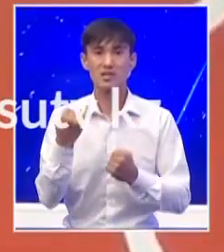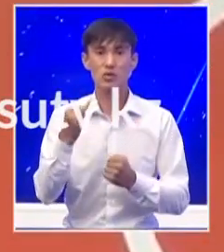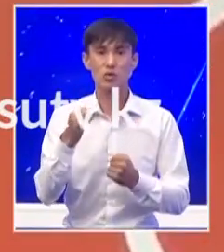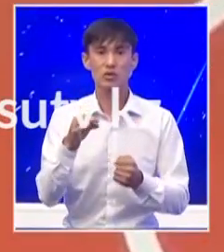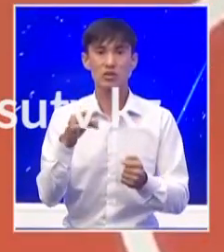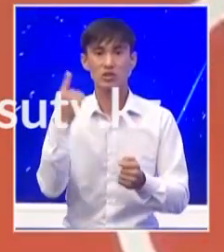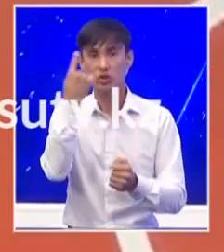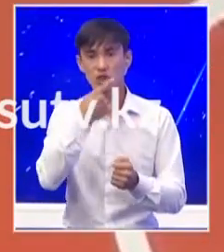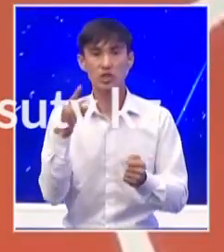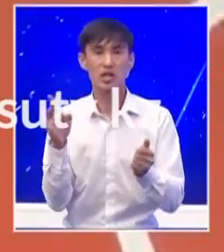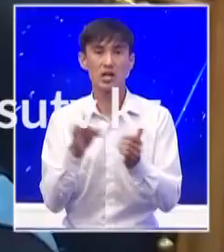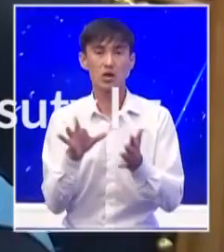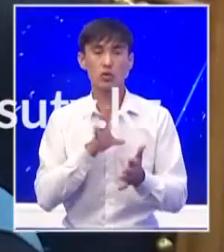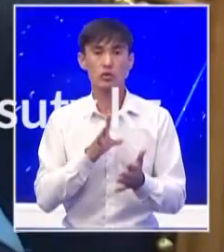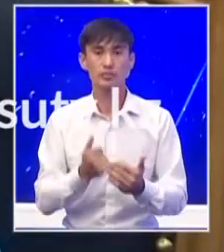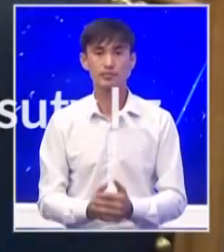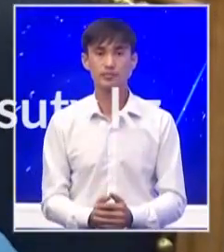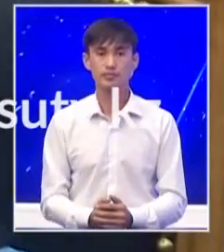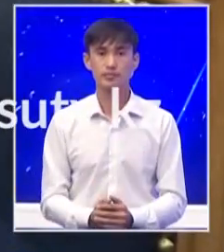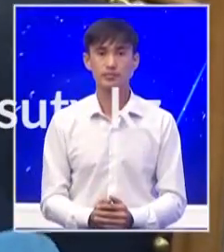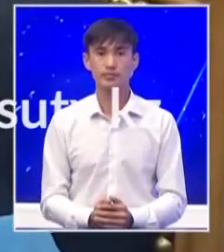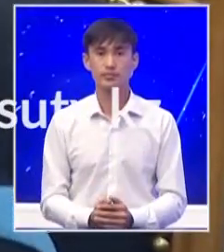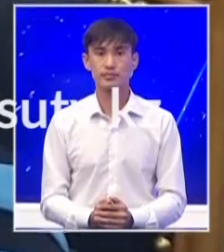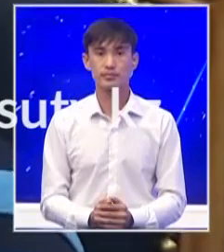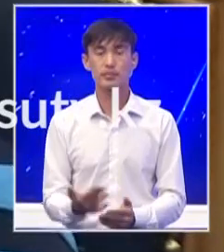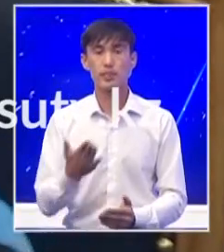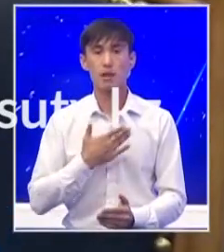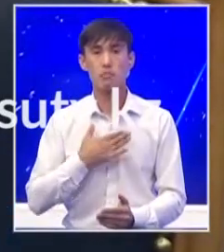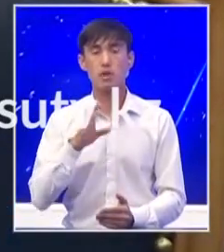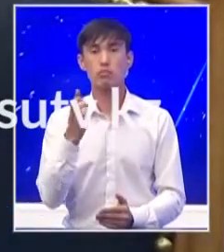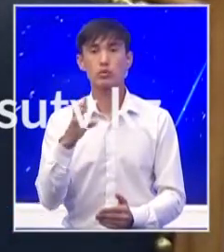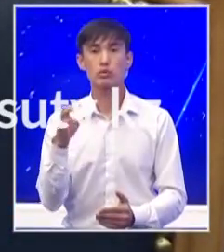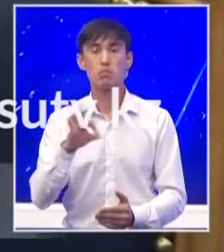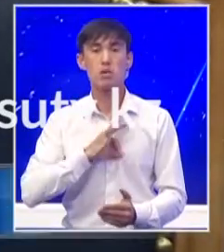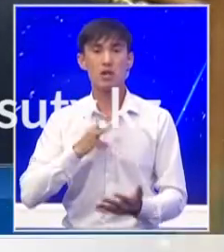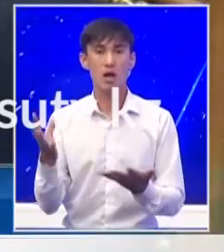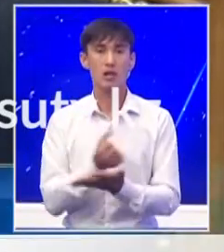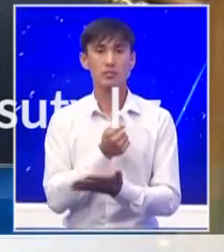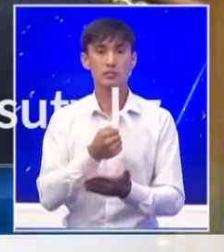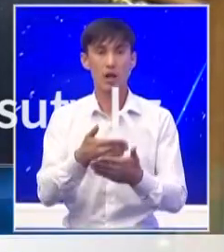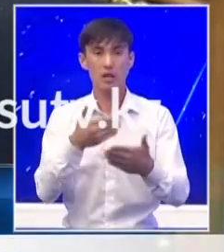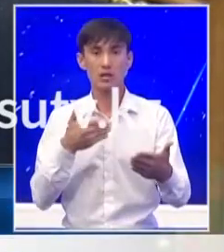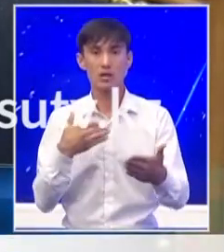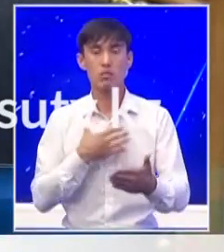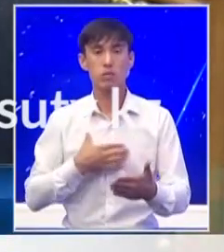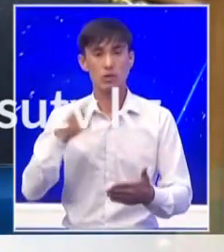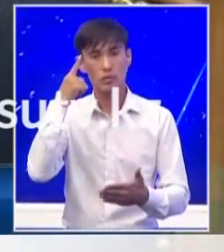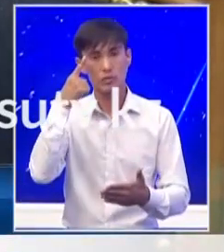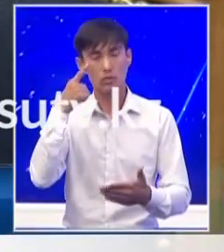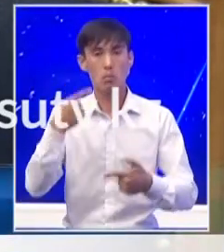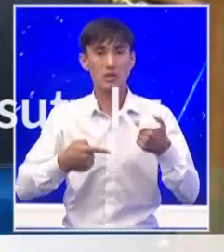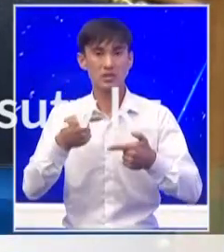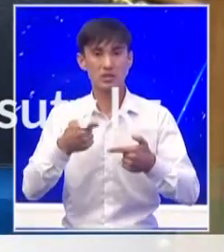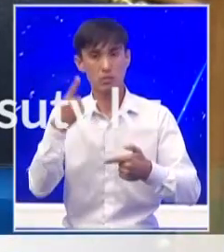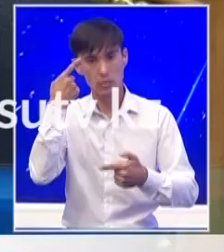рекордтық көрсеткіші болып тіркеліп отыр. Ну, конечно. Мен қола медальді жеңіп аларымды алдын ала пайымдағам. Өйткені